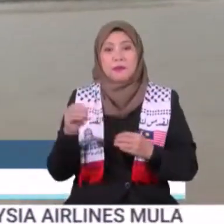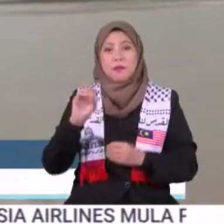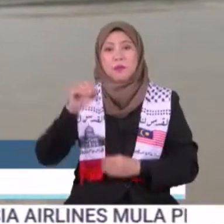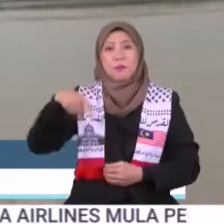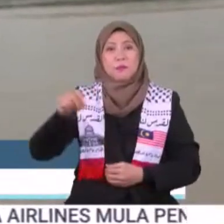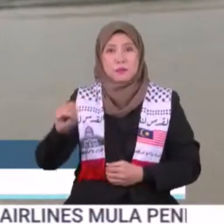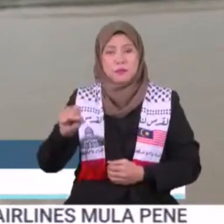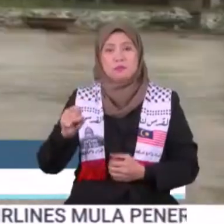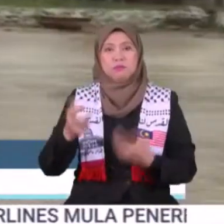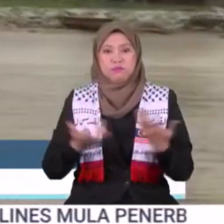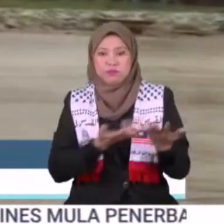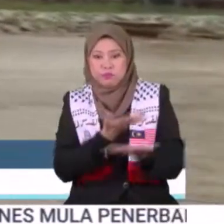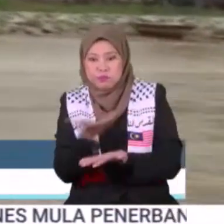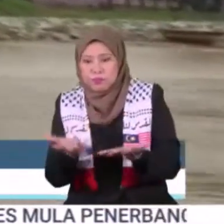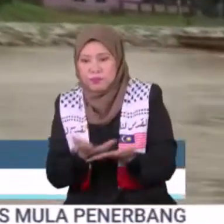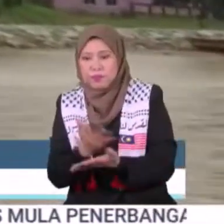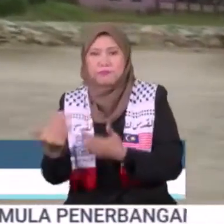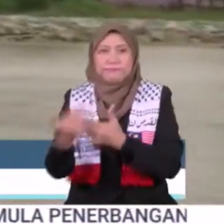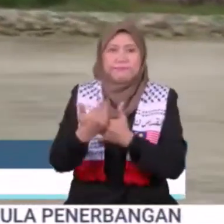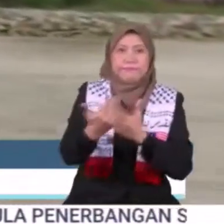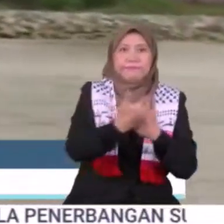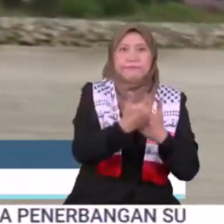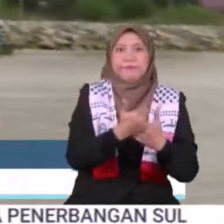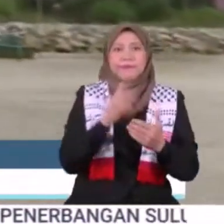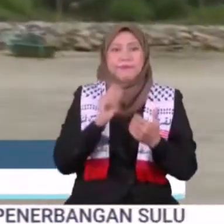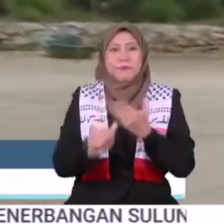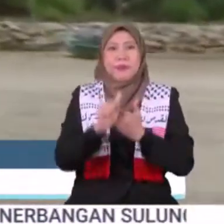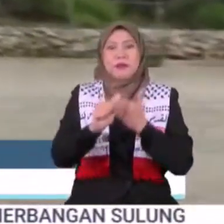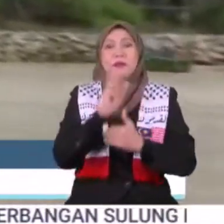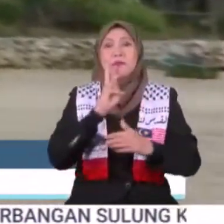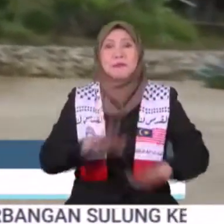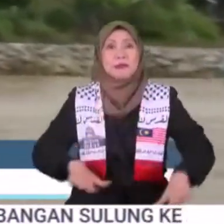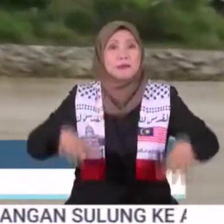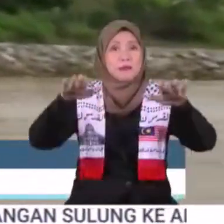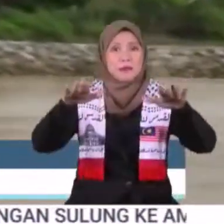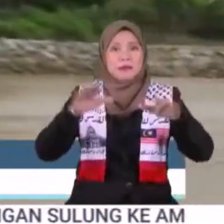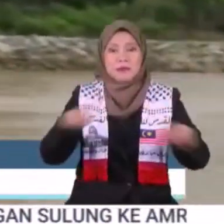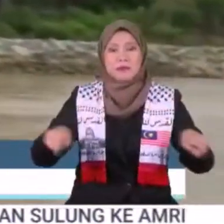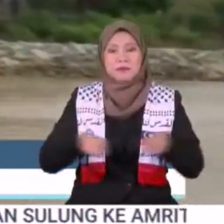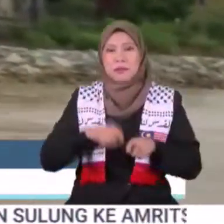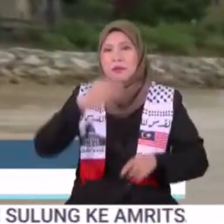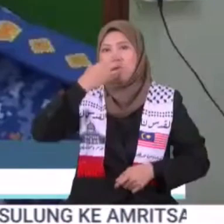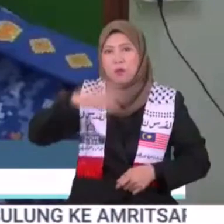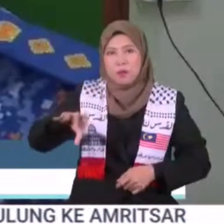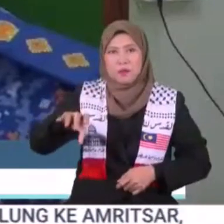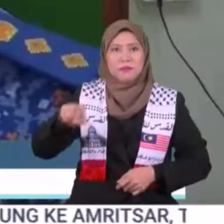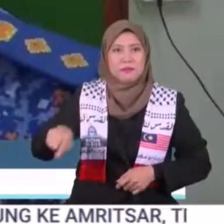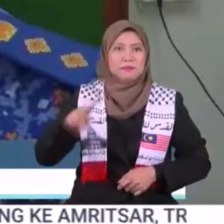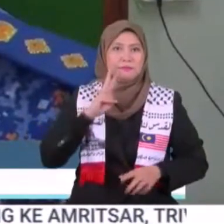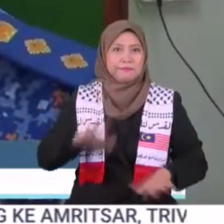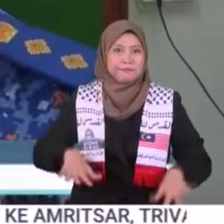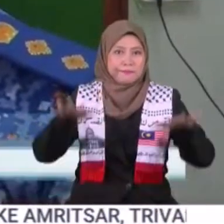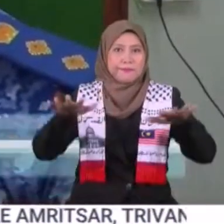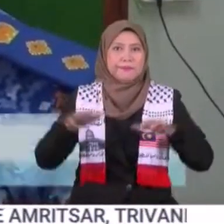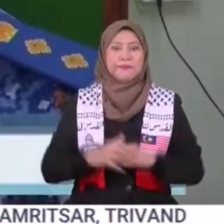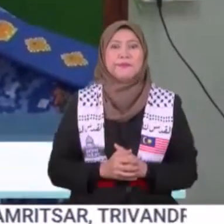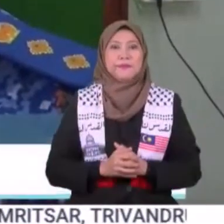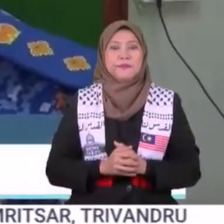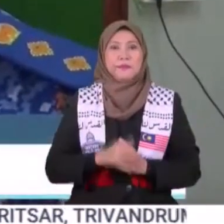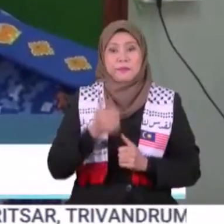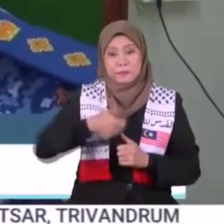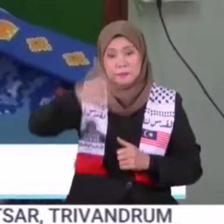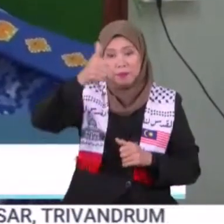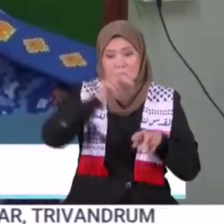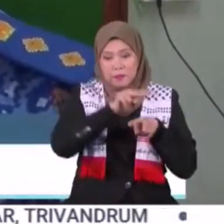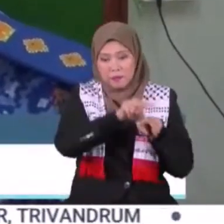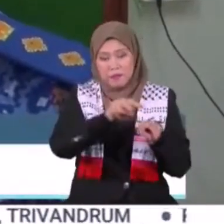bagi menangani sebarang ancaman dan risiko bencana terutama di lokasi panas. Ops ramah ini adalah operasi